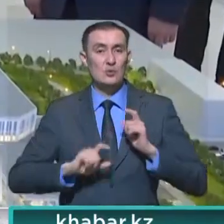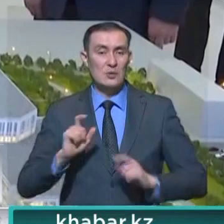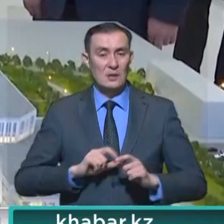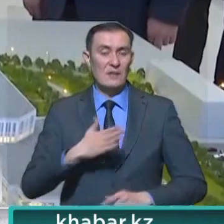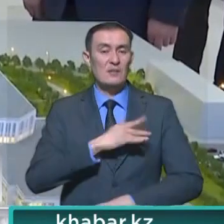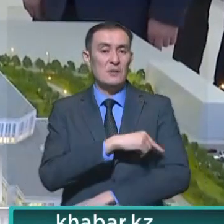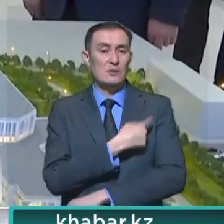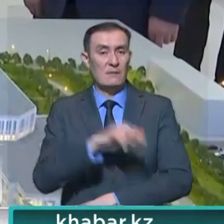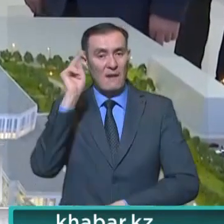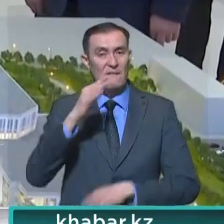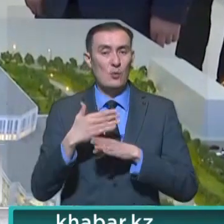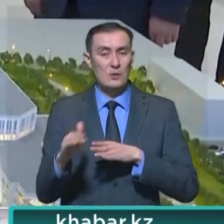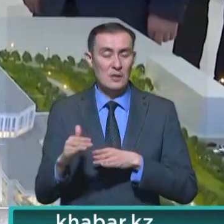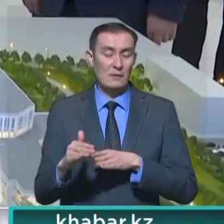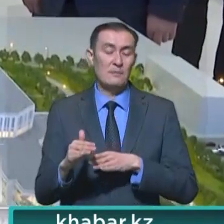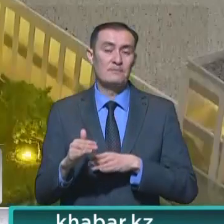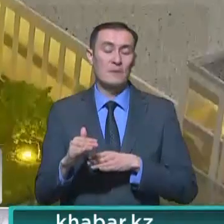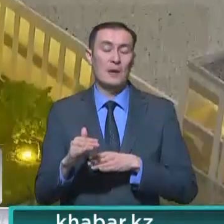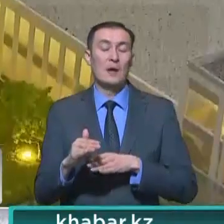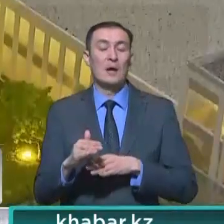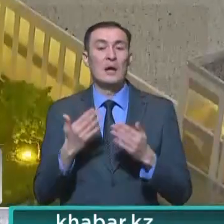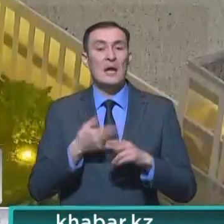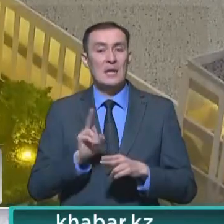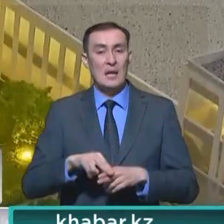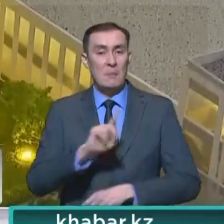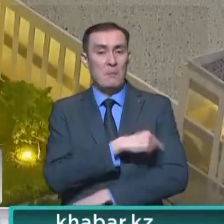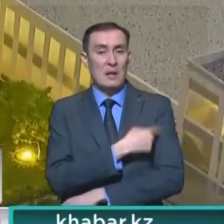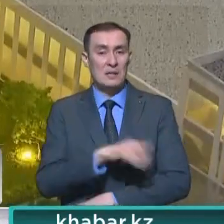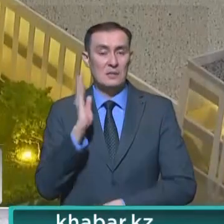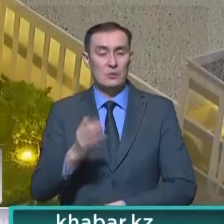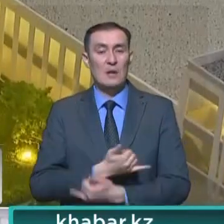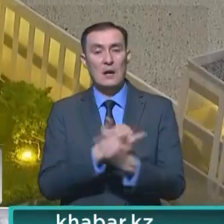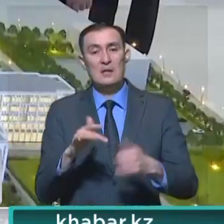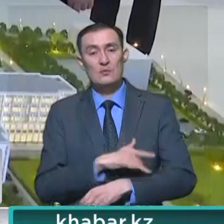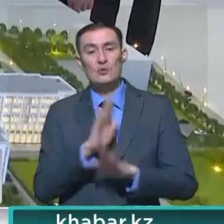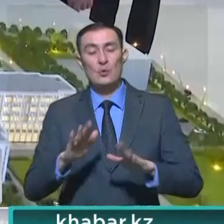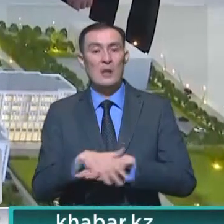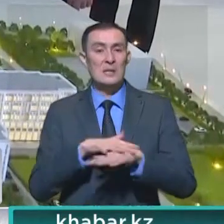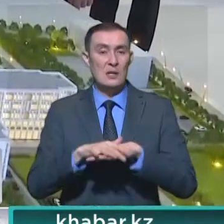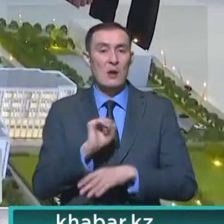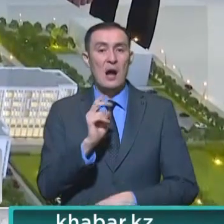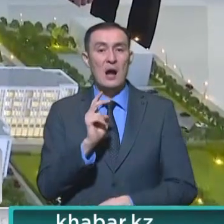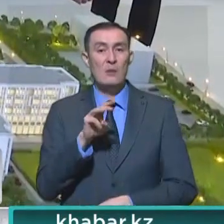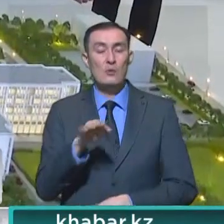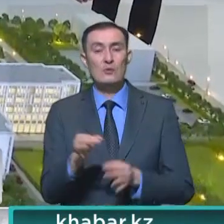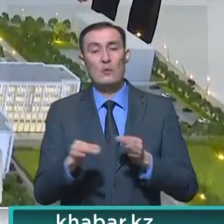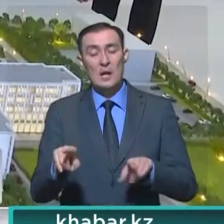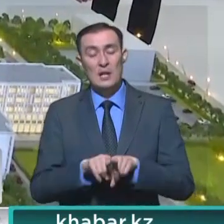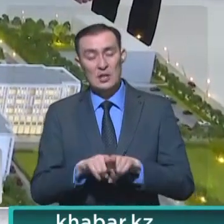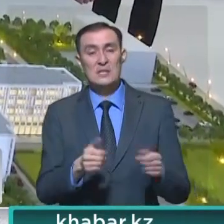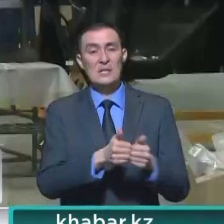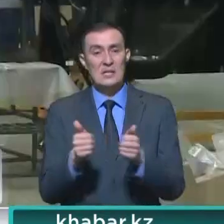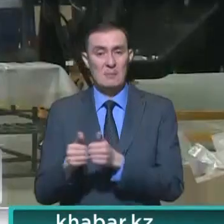медицинского факультета университета имени Шуханова Алиханова. Данная больница будет оказывать услуги не только населению Акмолинской области, но и соседним